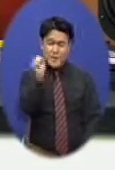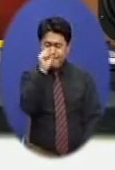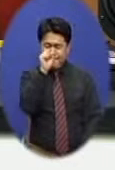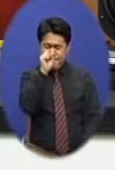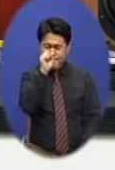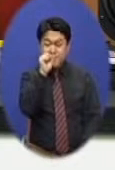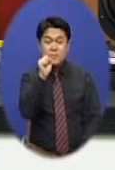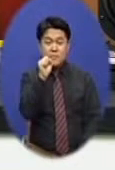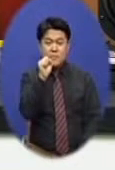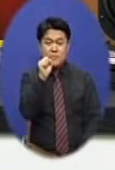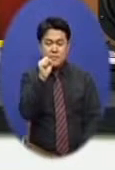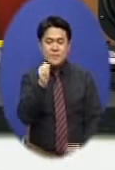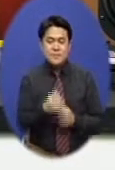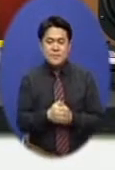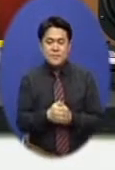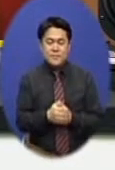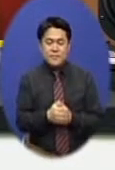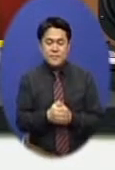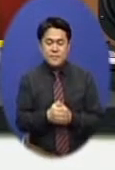그 환경이 안 돼갖고